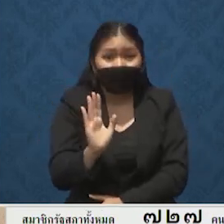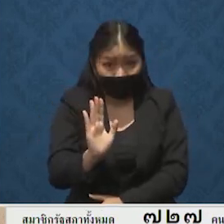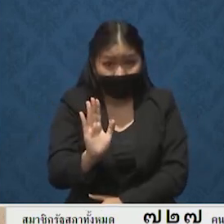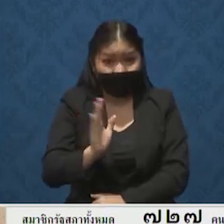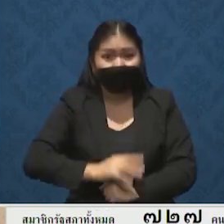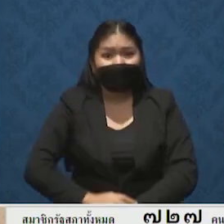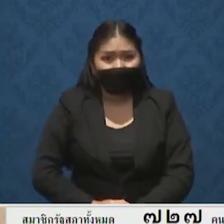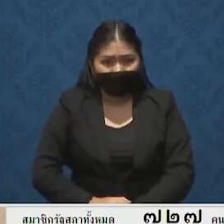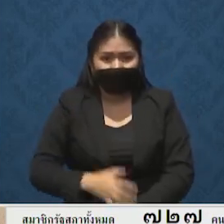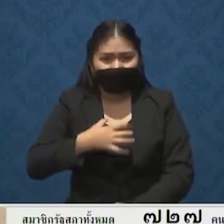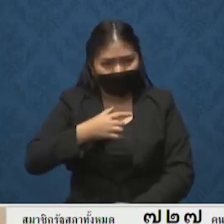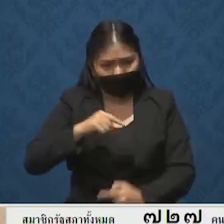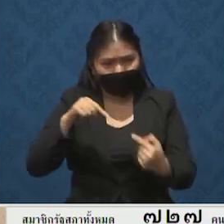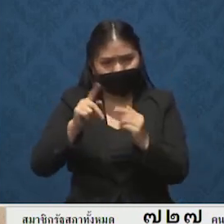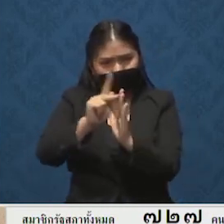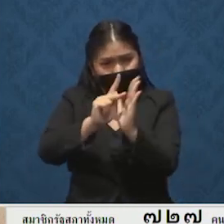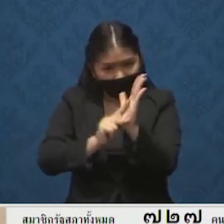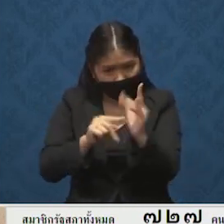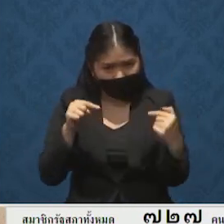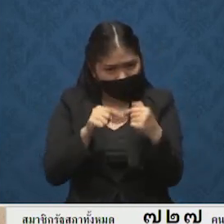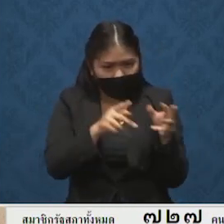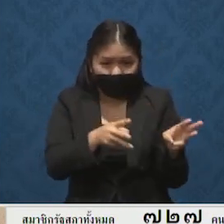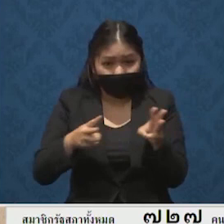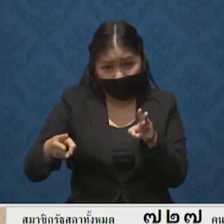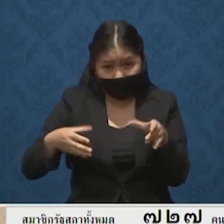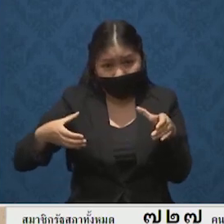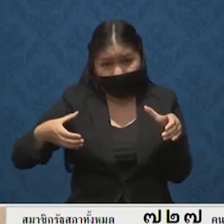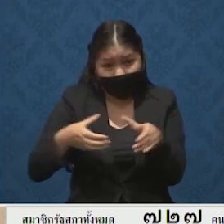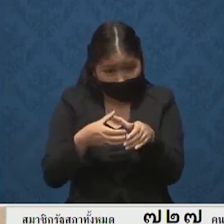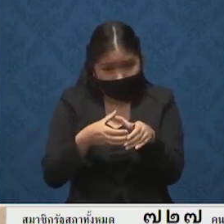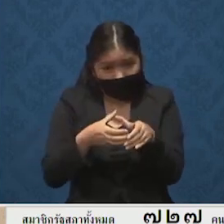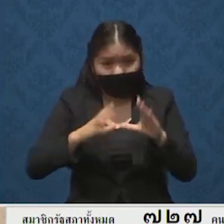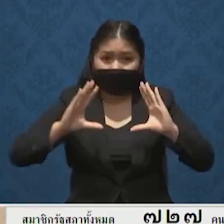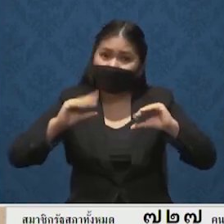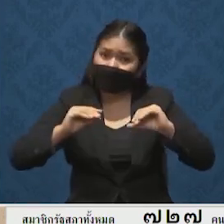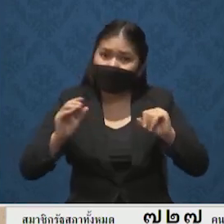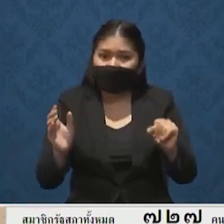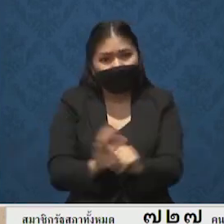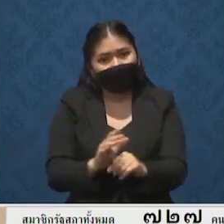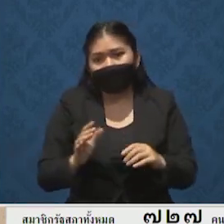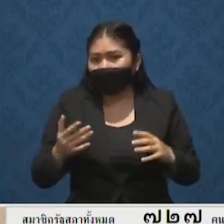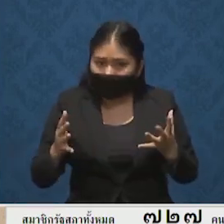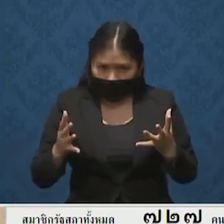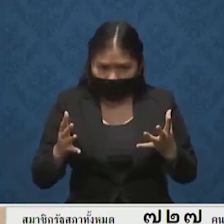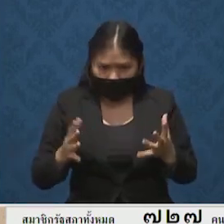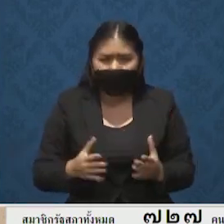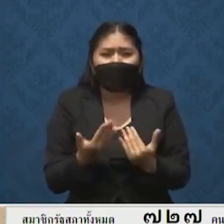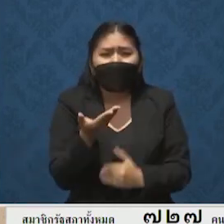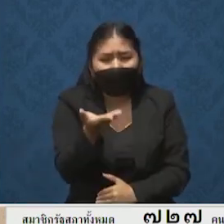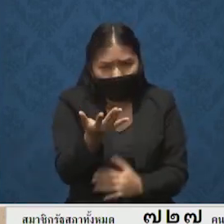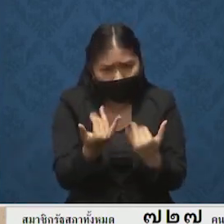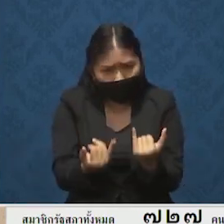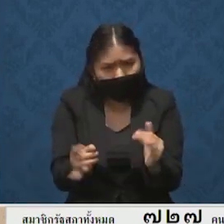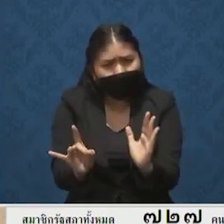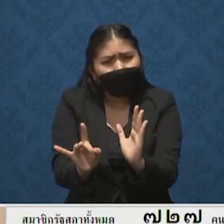องการให้กฎหมายตกไปโดยวิธีไม่ให้ครบองค์ประชุมแต่ว่าวันนี้เป็นวันสุดท้ายครับอย่าทำให้มันมีปัญหาประเดี๋ยวขอเวลา